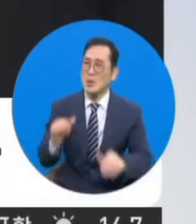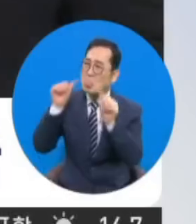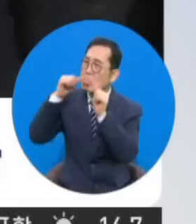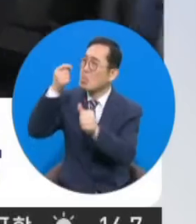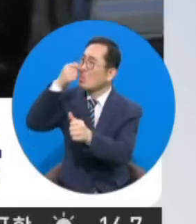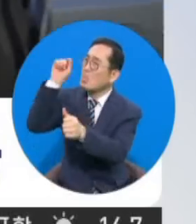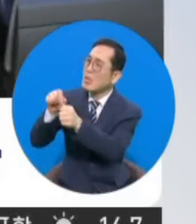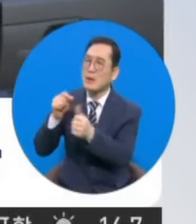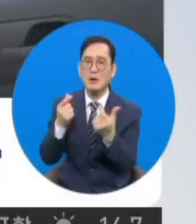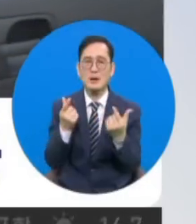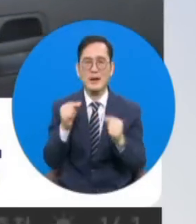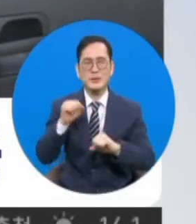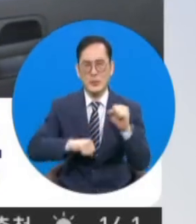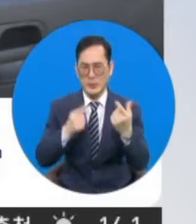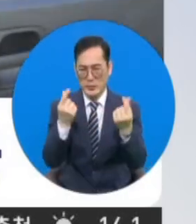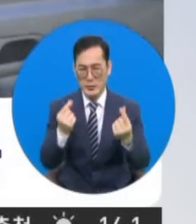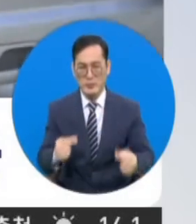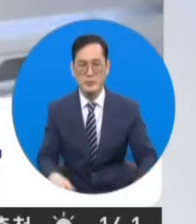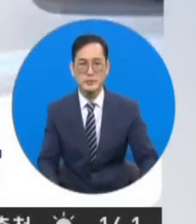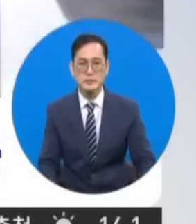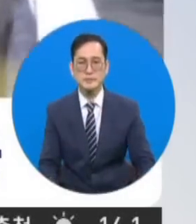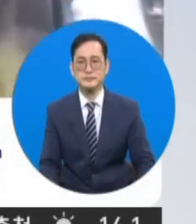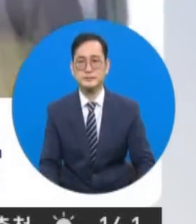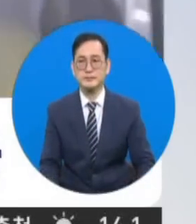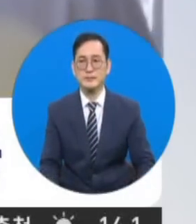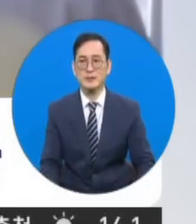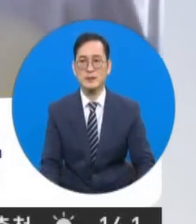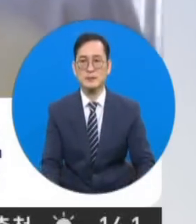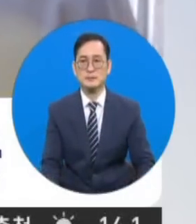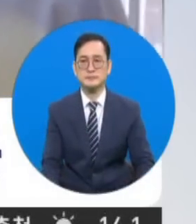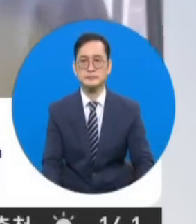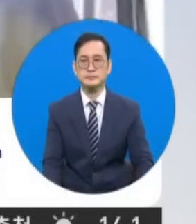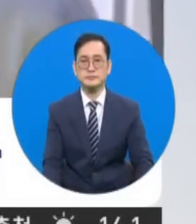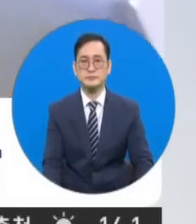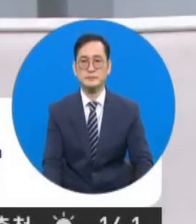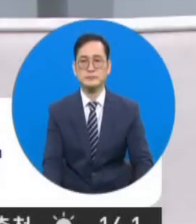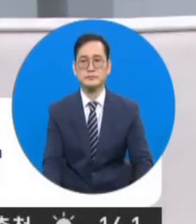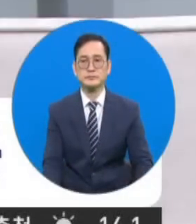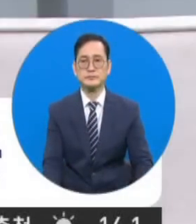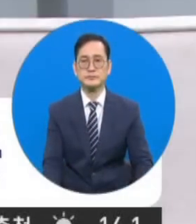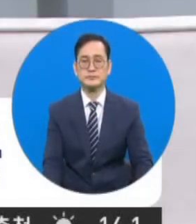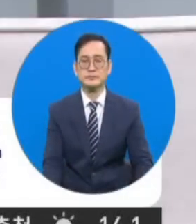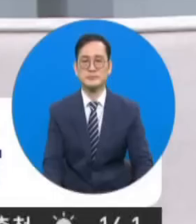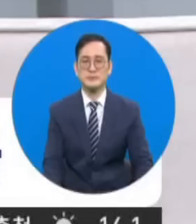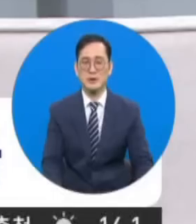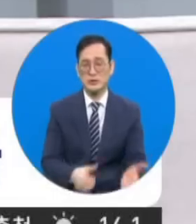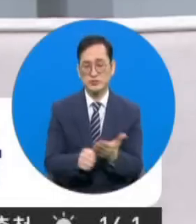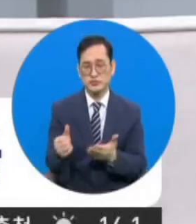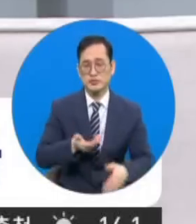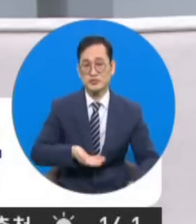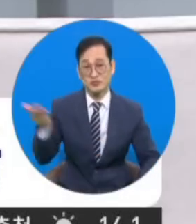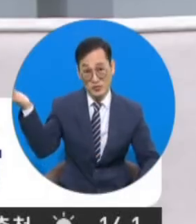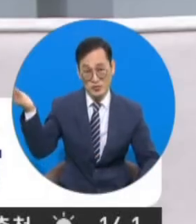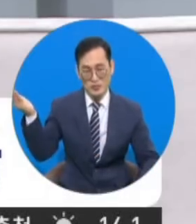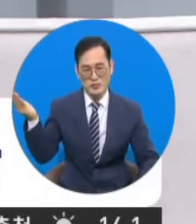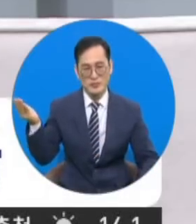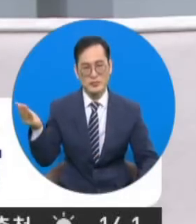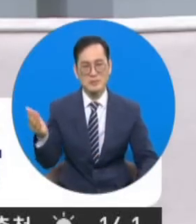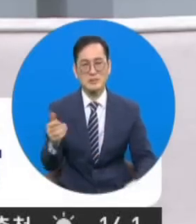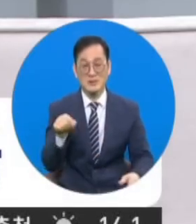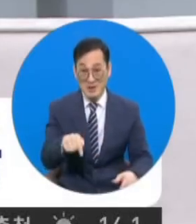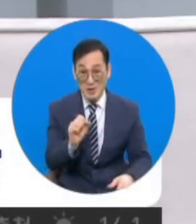해석할 수 없는 부분이라서 오히려 이런 깡통 폰 제출이 정말로 송전 대표를 구속하게 만들겠구나